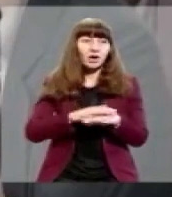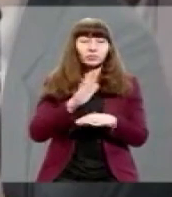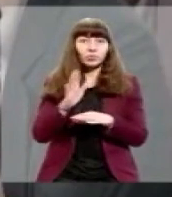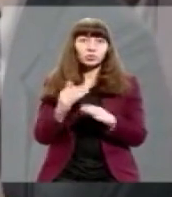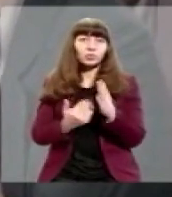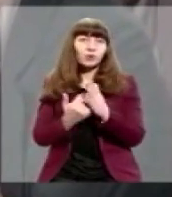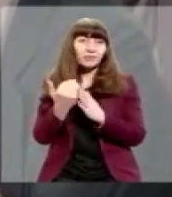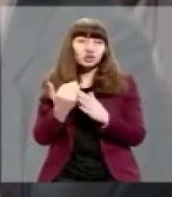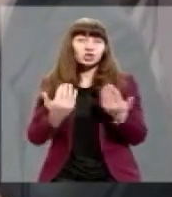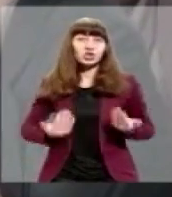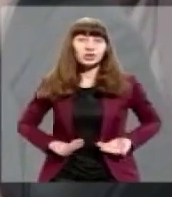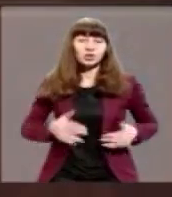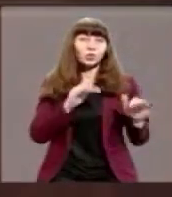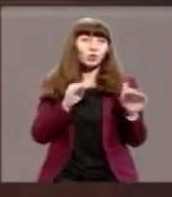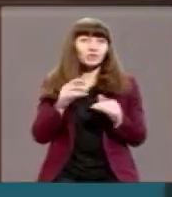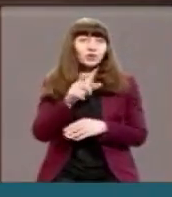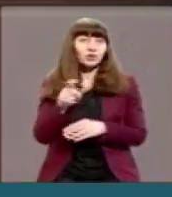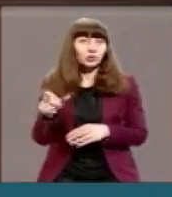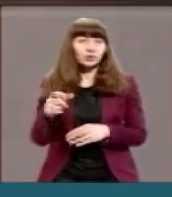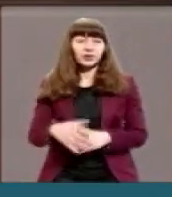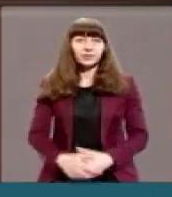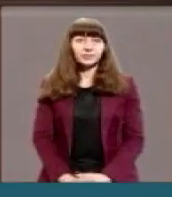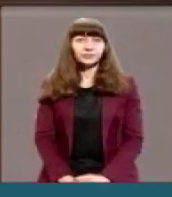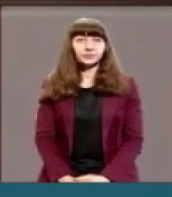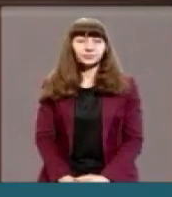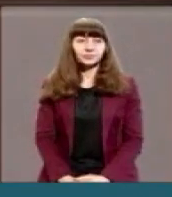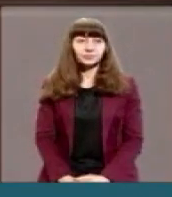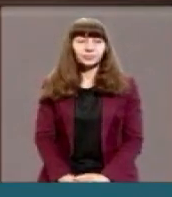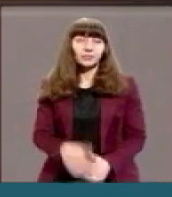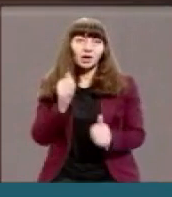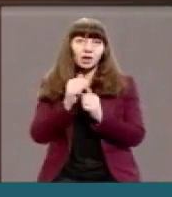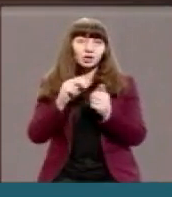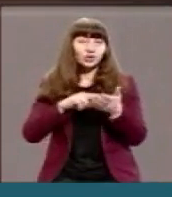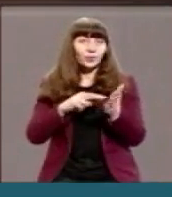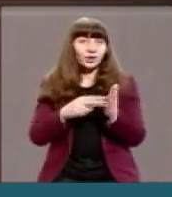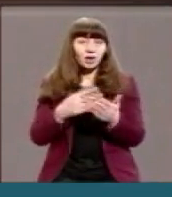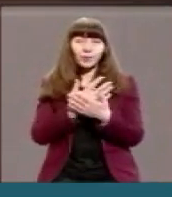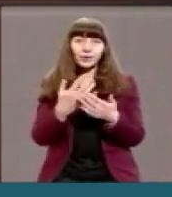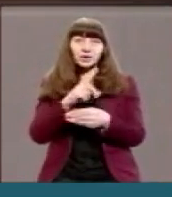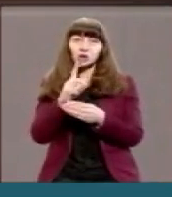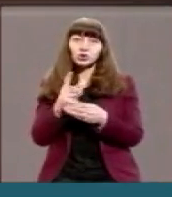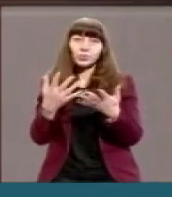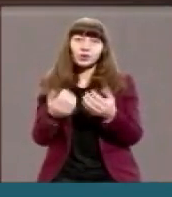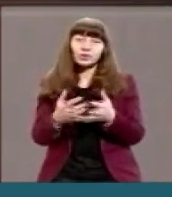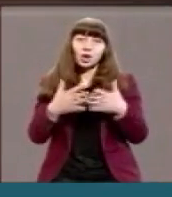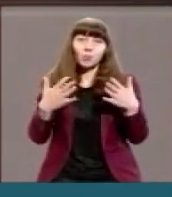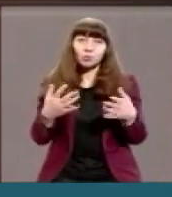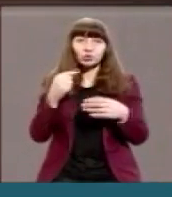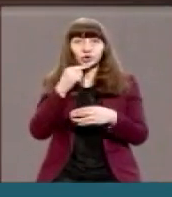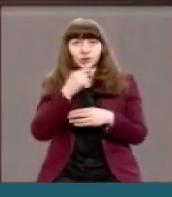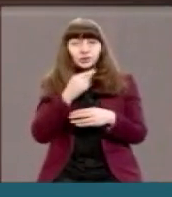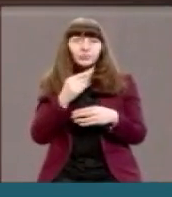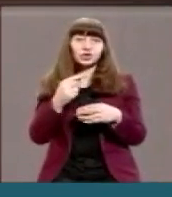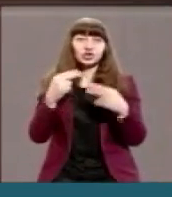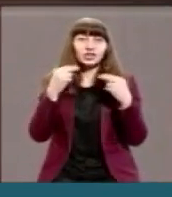дальнейшего повышения благосостояния и улучшения качества жизни граждан. От каждого проекта мы должны получить наибольший